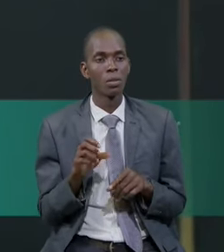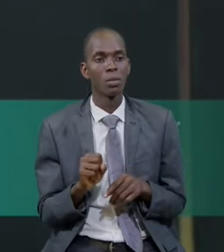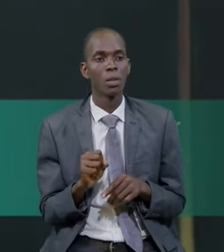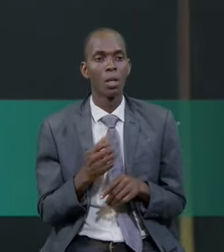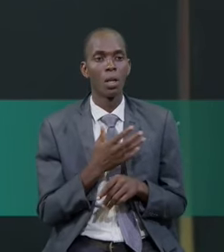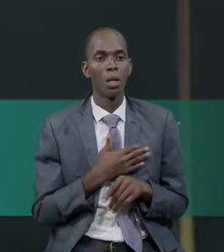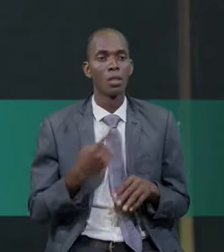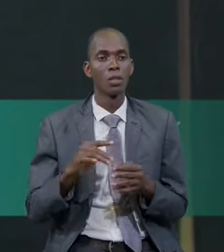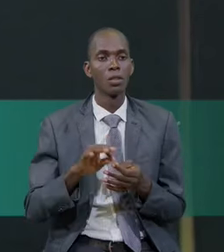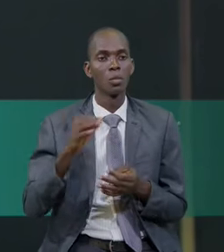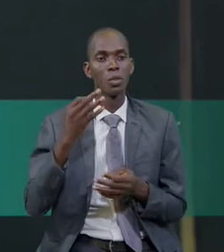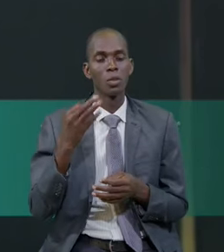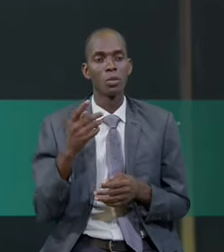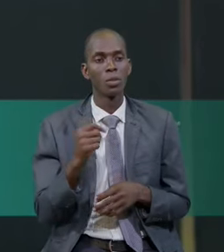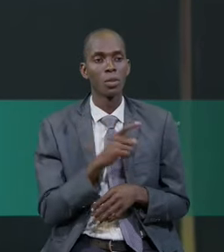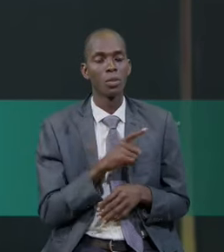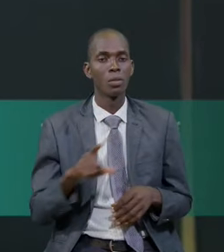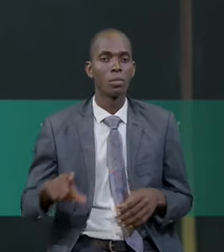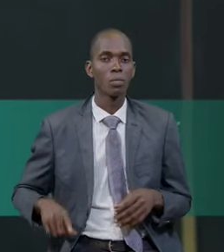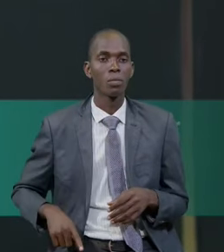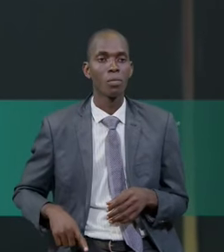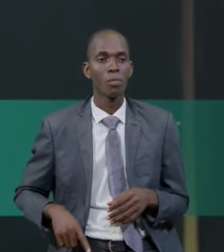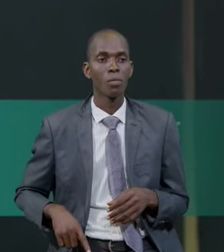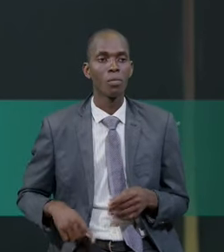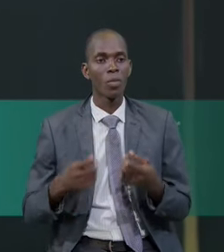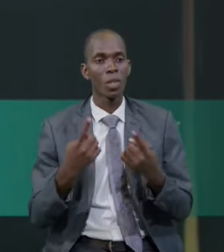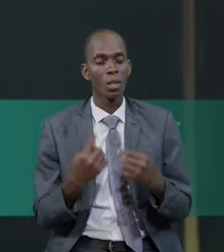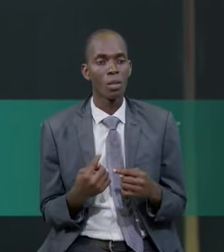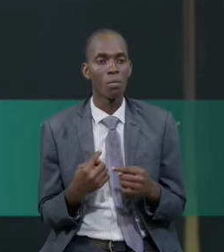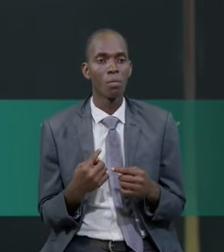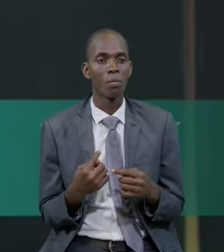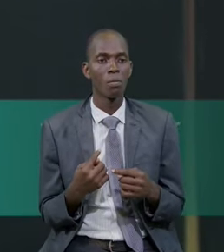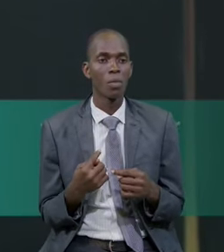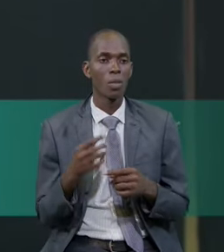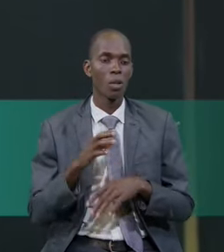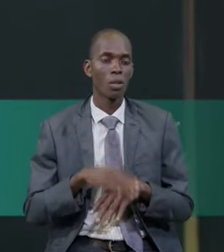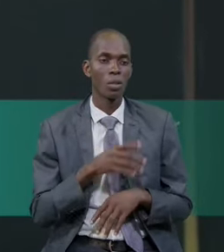Et l'esprit de l'Éternel saisit David.